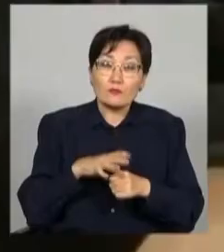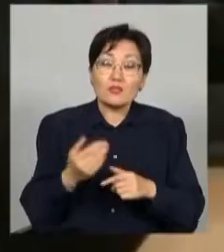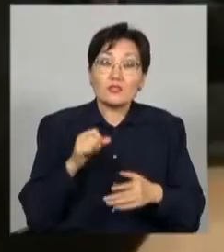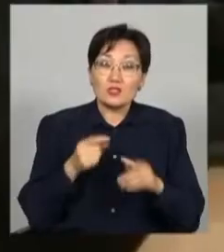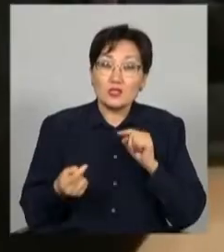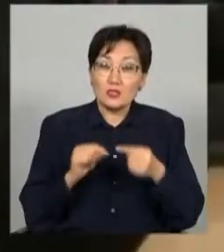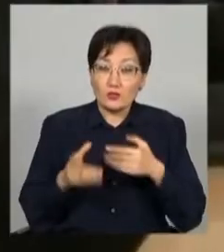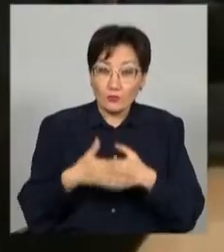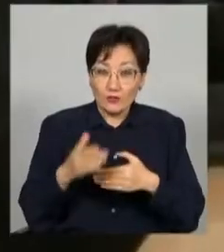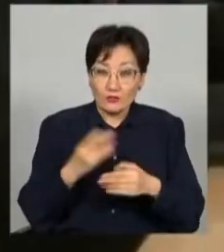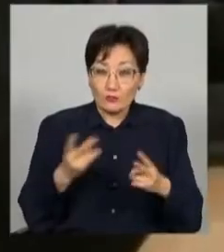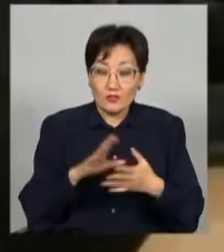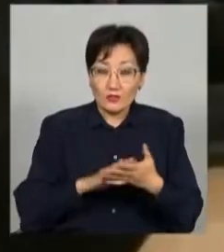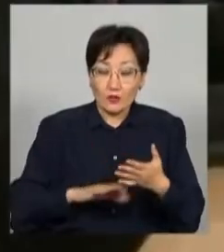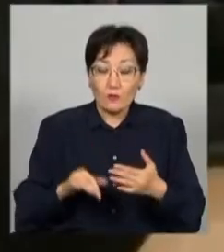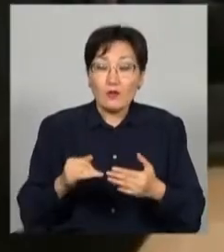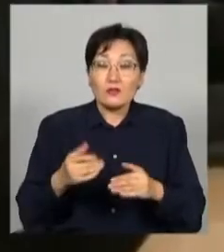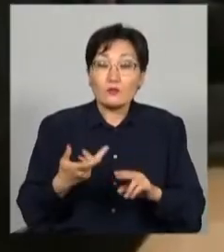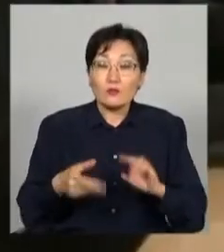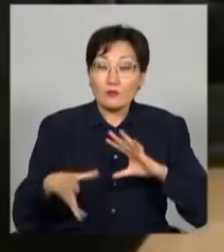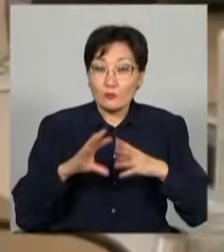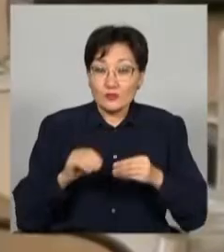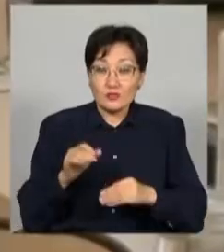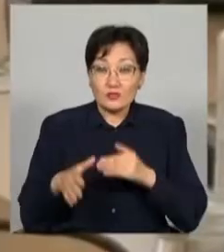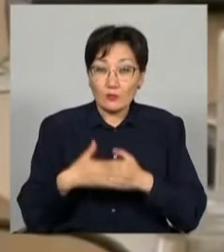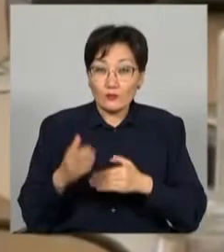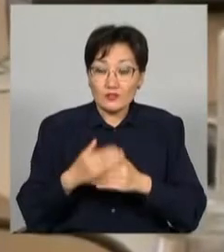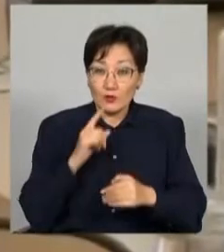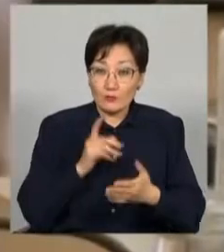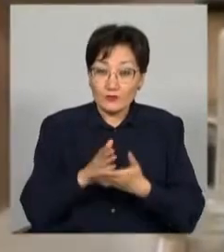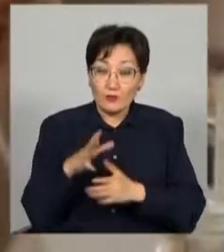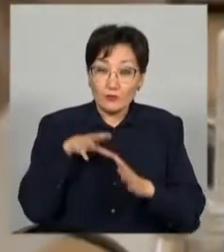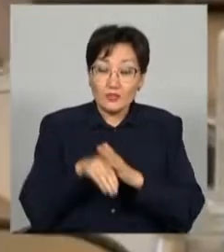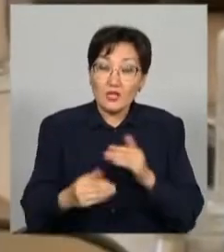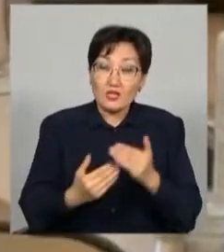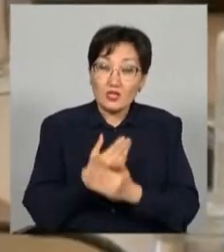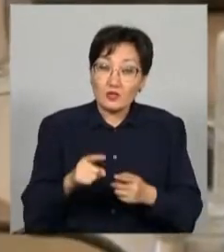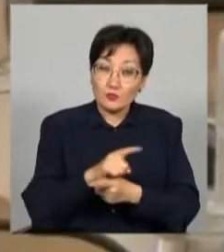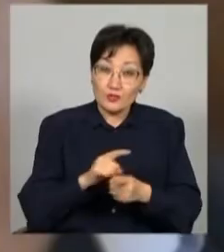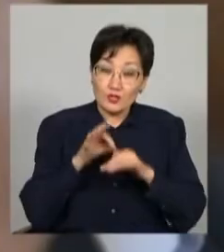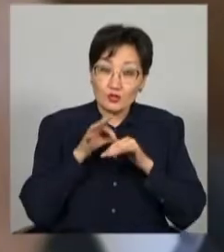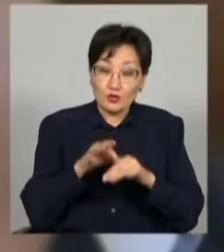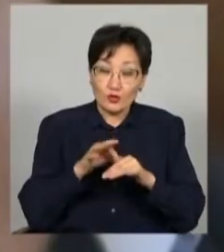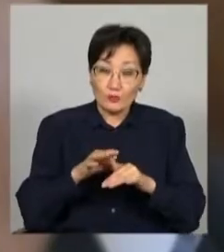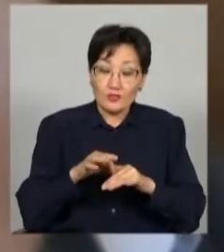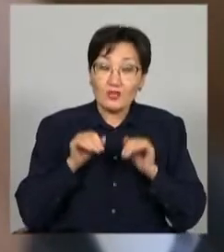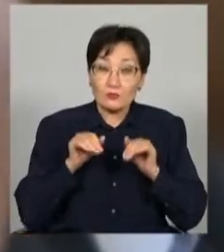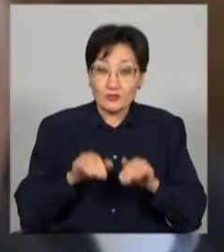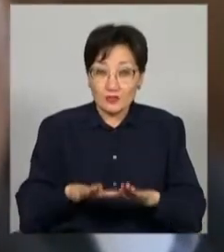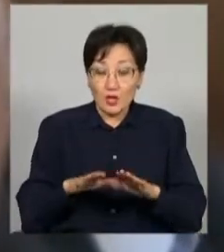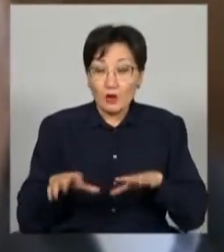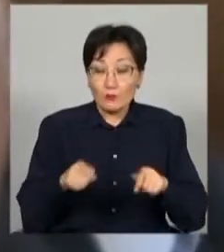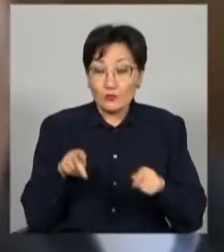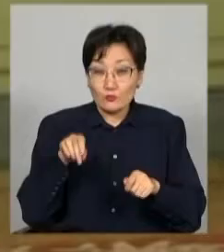қажет. Ал Ресей тарапы федерацияға салынған шектеулерге қарсы саясат аясында жаңа реформа жүргізуді қолға алмақшы.